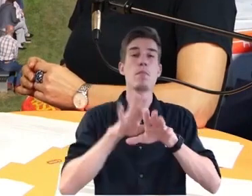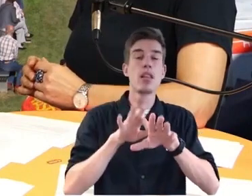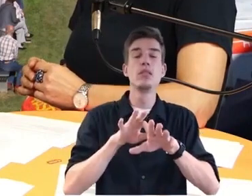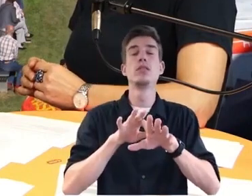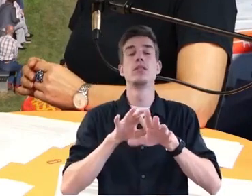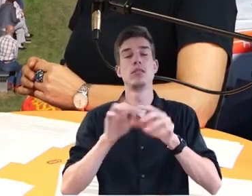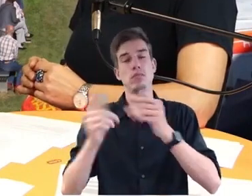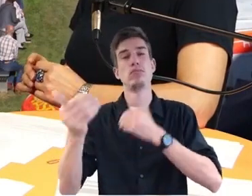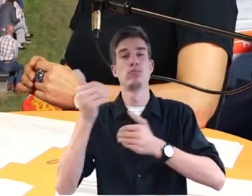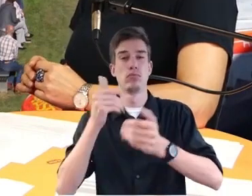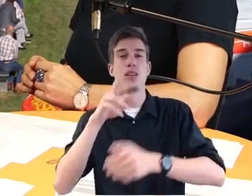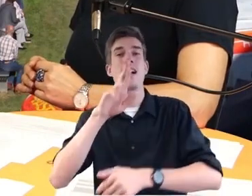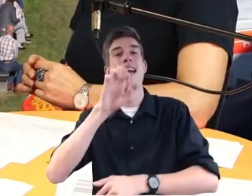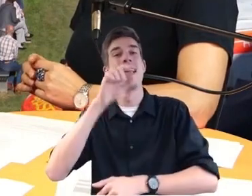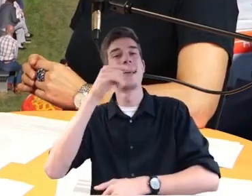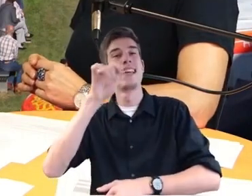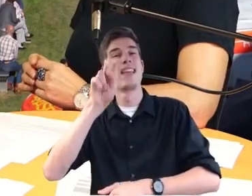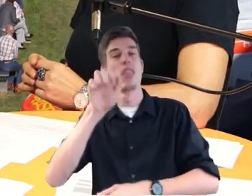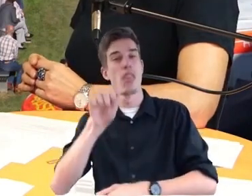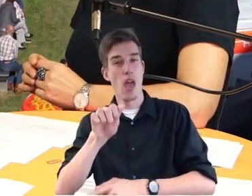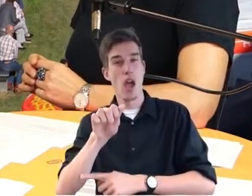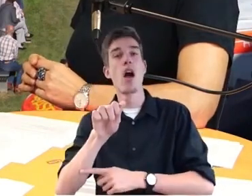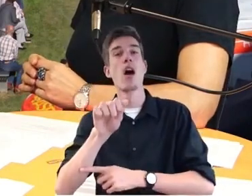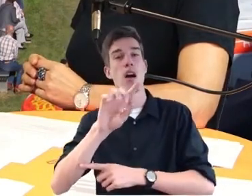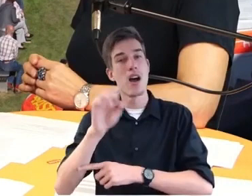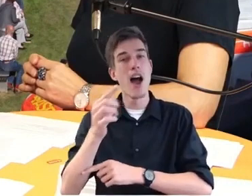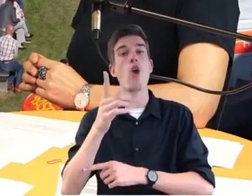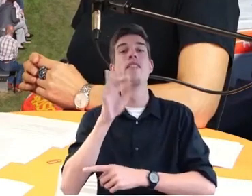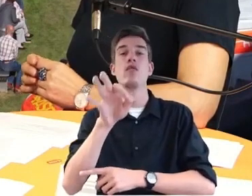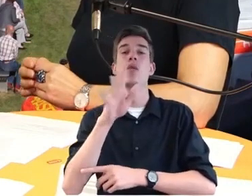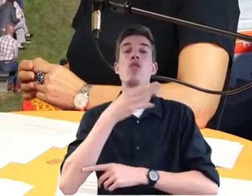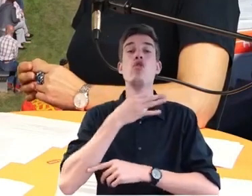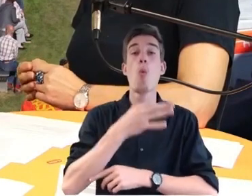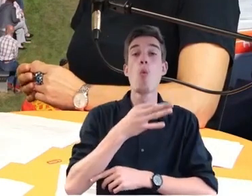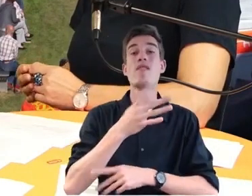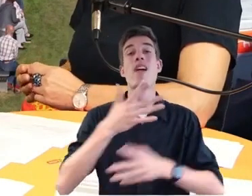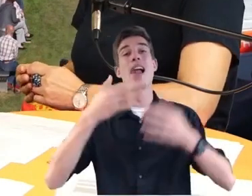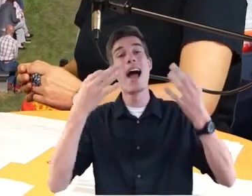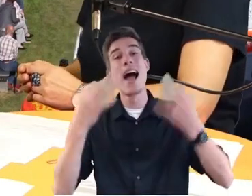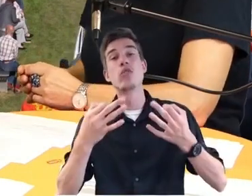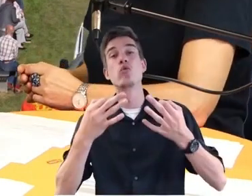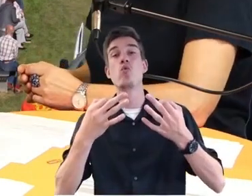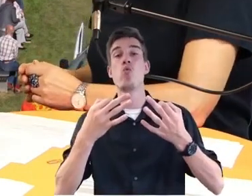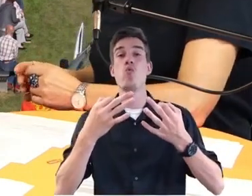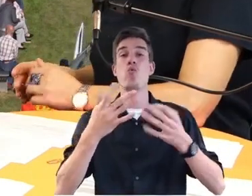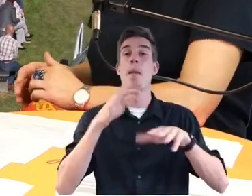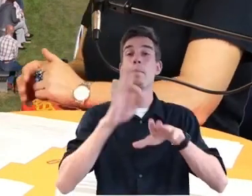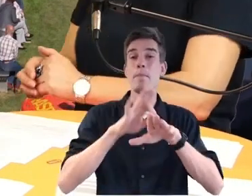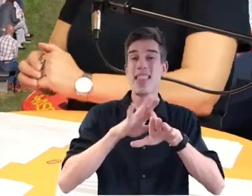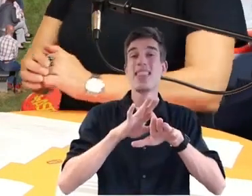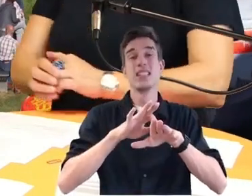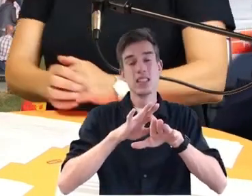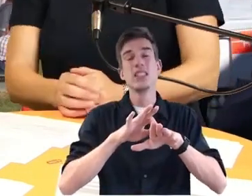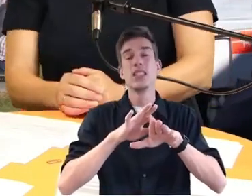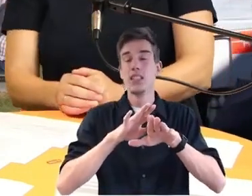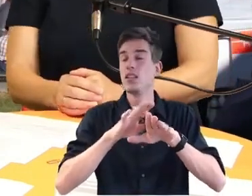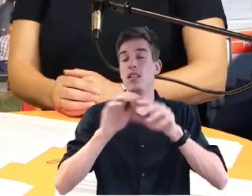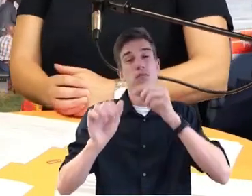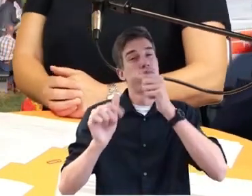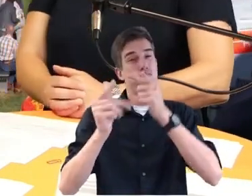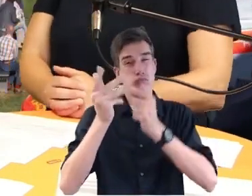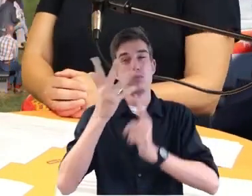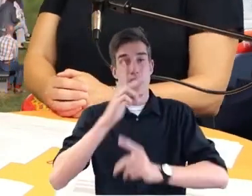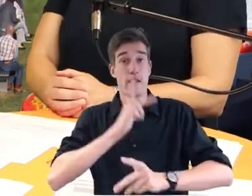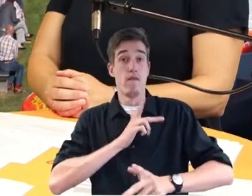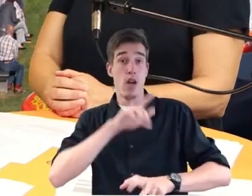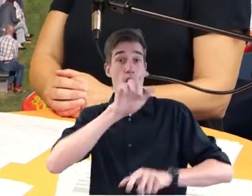der DGINA, der Deutschen Gesellschaft für interdisziplinäre Notfall- und Akutmedizin, haben ebenfalls, ich muss auch ein